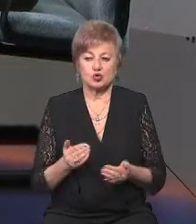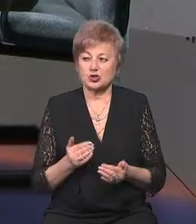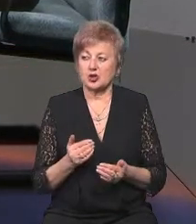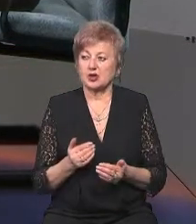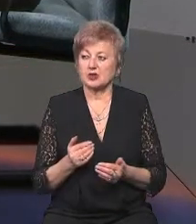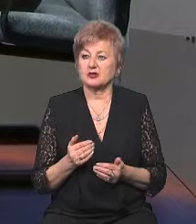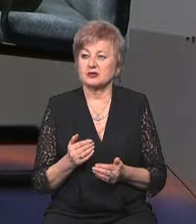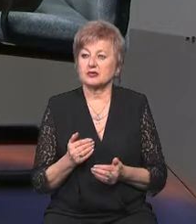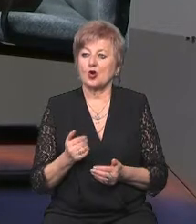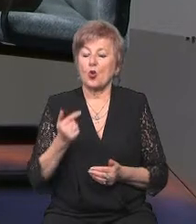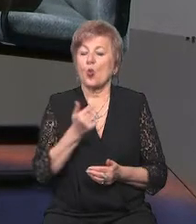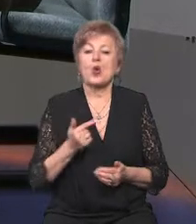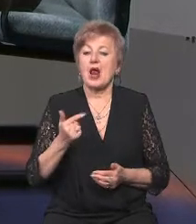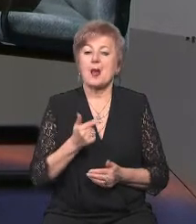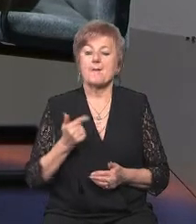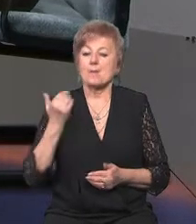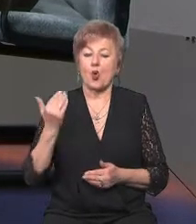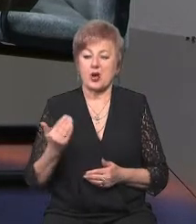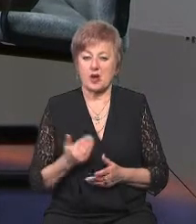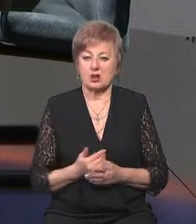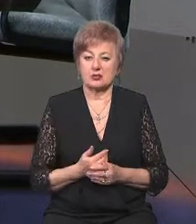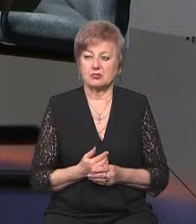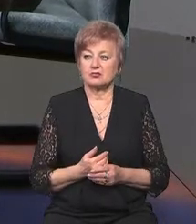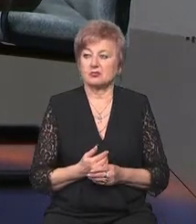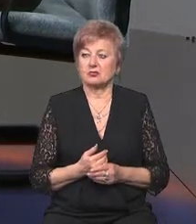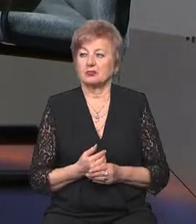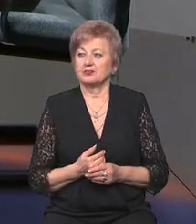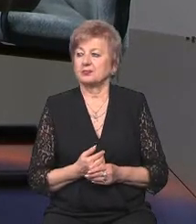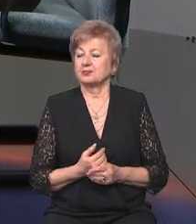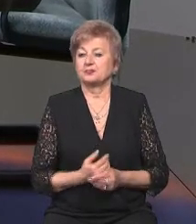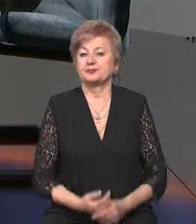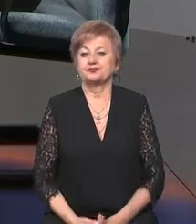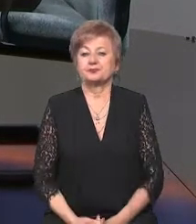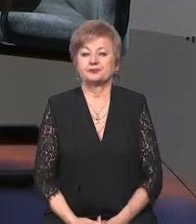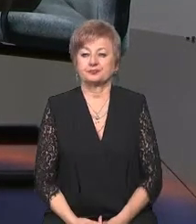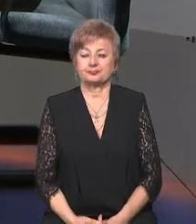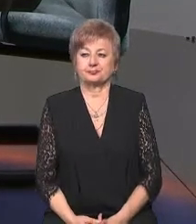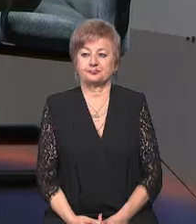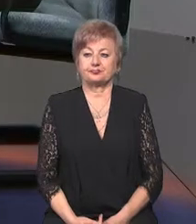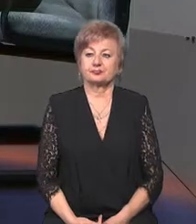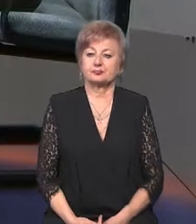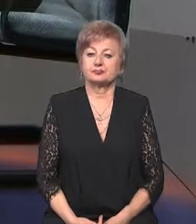голови Гуляйпільської міської об'єднаної територіальної громади. Давайте послухаємо їх.